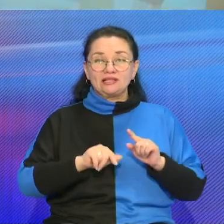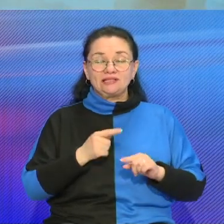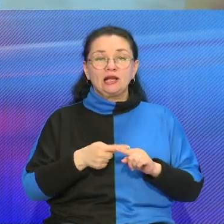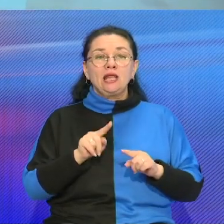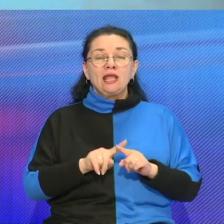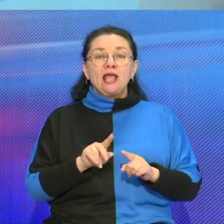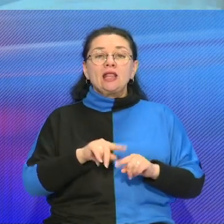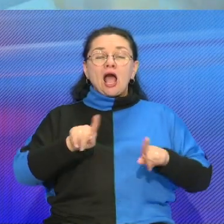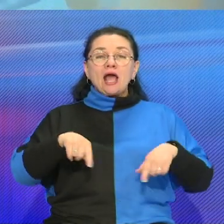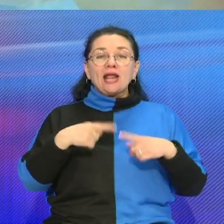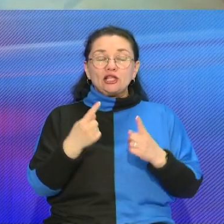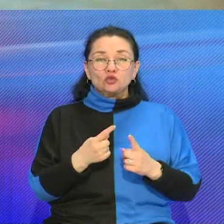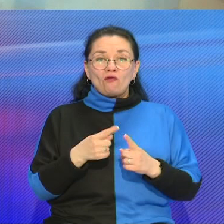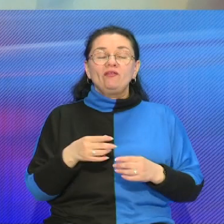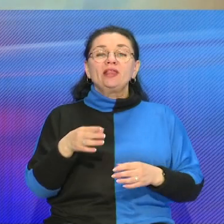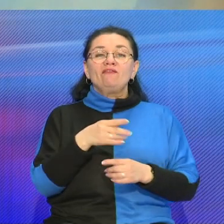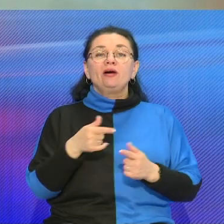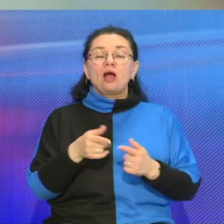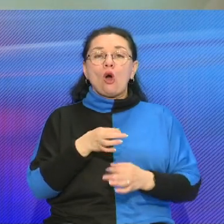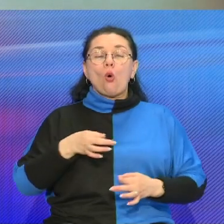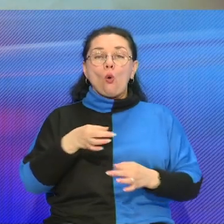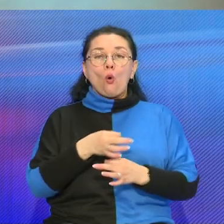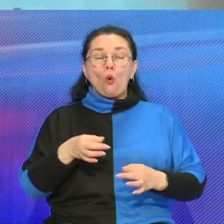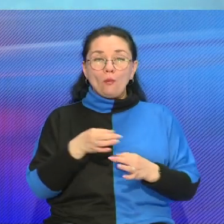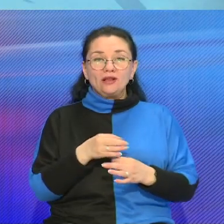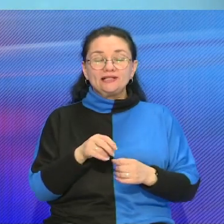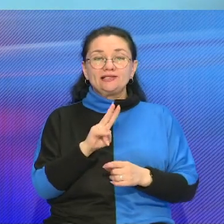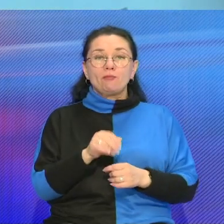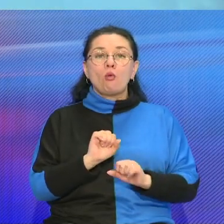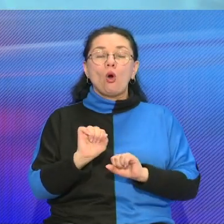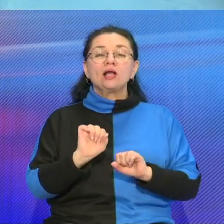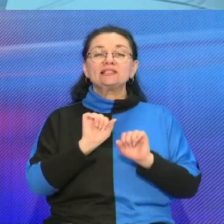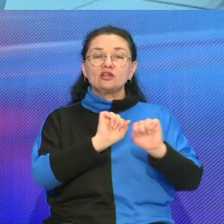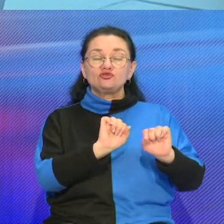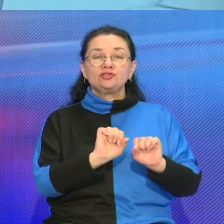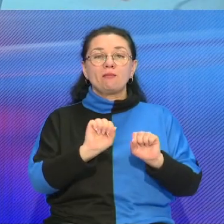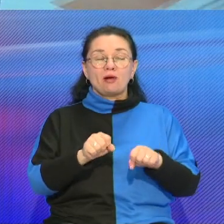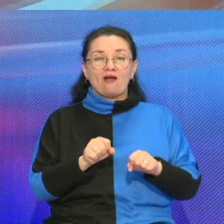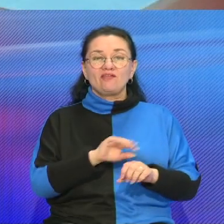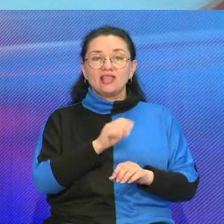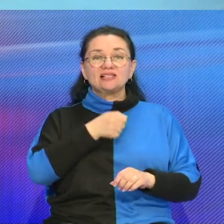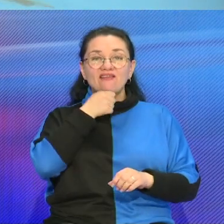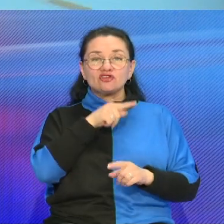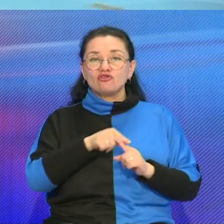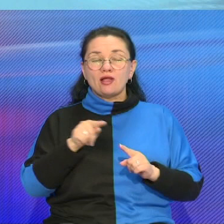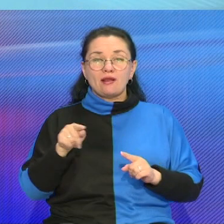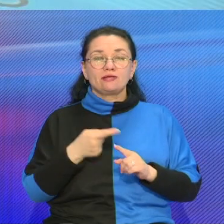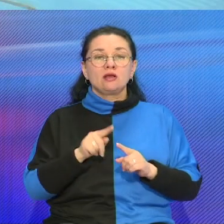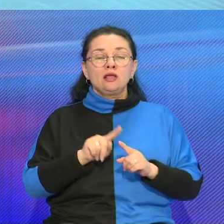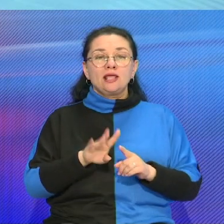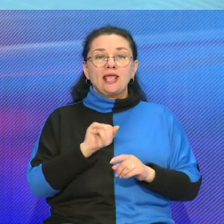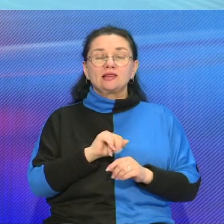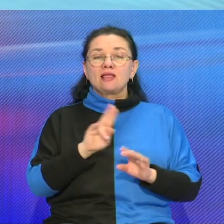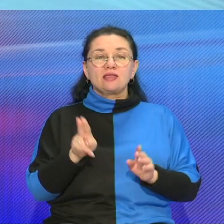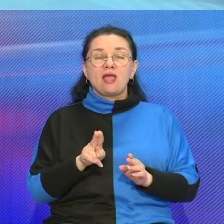з арганізаванай ў рэгіёне сістэмай па абароне правоў непаўналетніх, што апынуліся ў сацыяльна небяспечным становішчы з прычыны